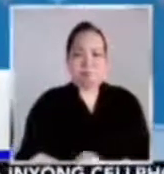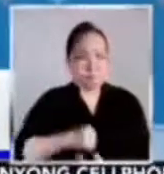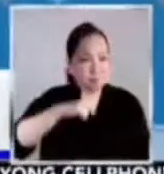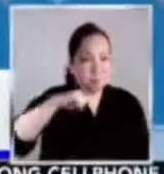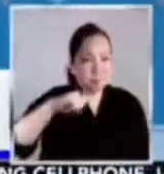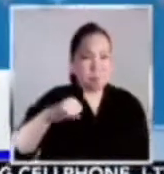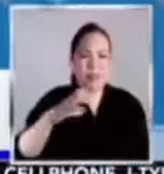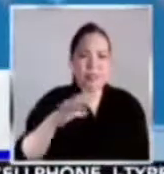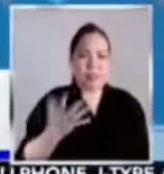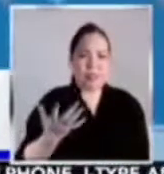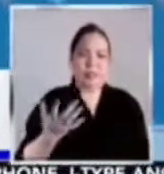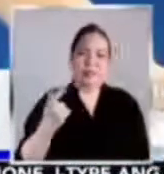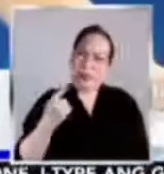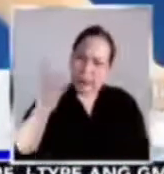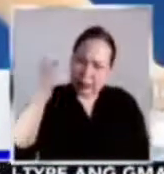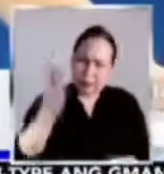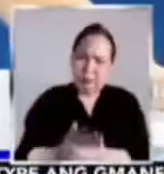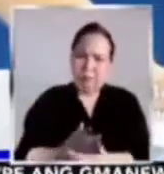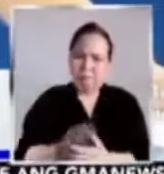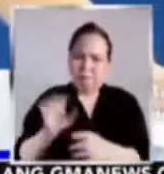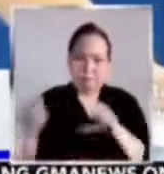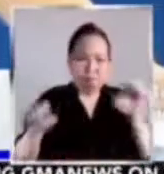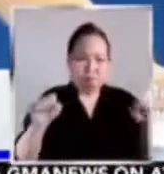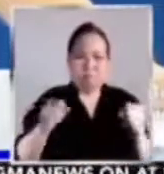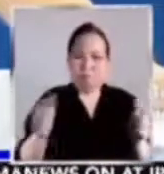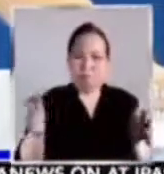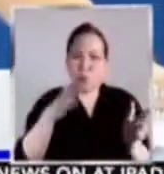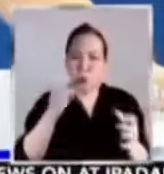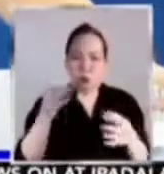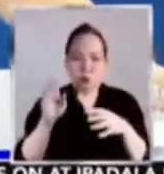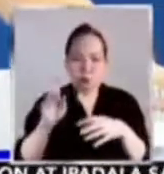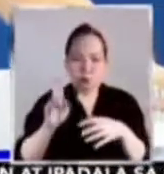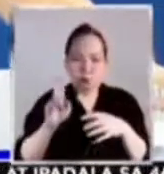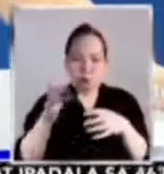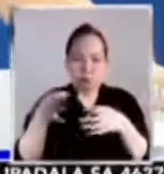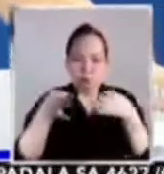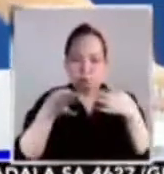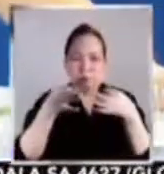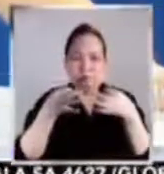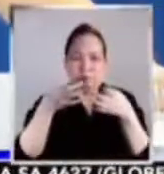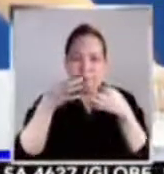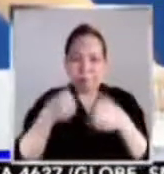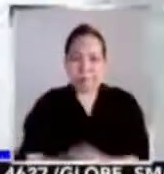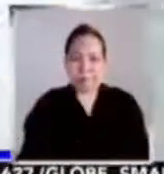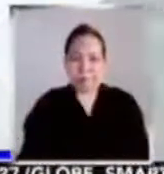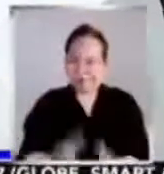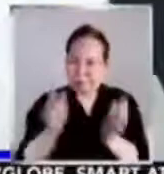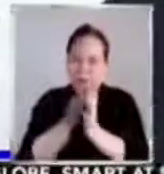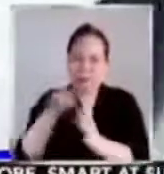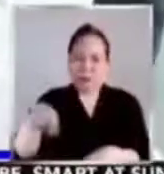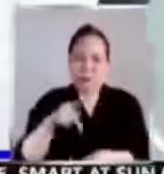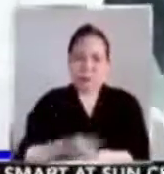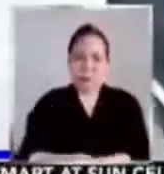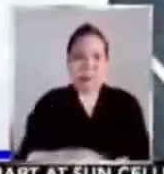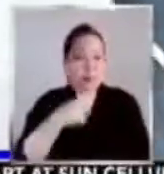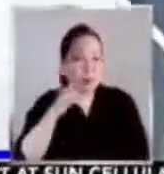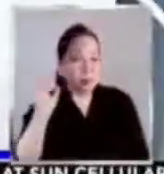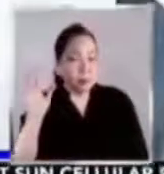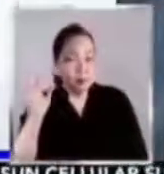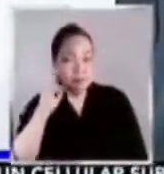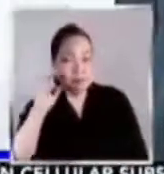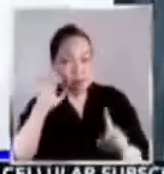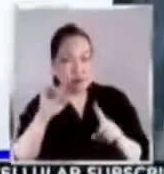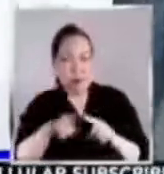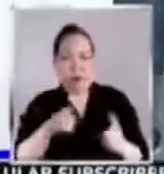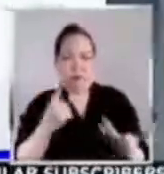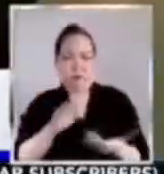ipinagbabawal na droga sa ating lipunan. Para sa Pangulo, malinis at kapanipaniwala ang isinagawang eleksyon. Pero hinimok pa rin niya ang COMELEC na